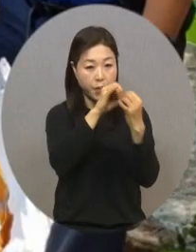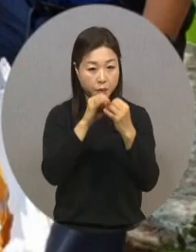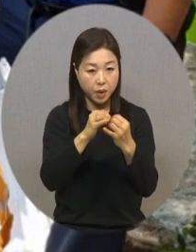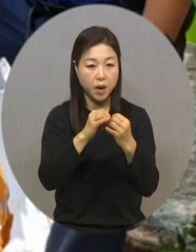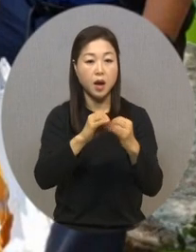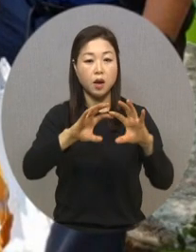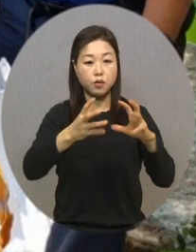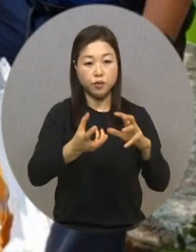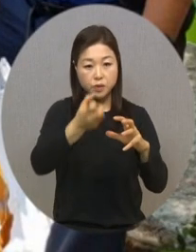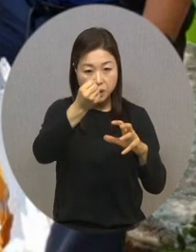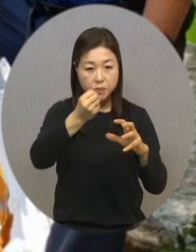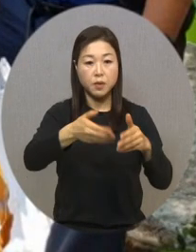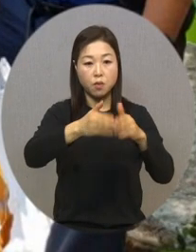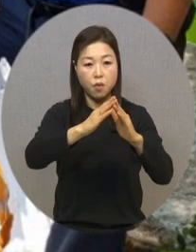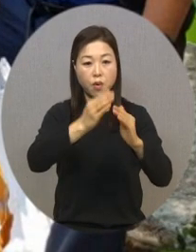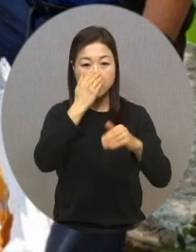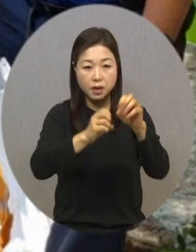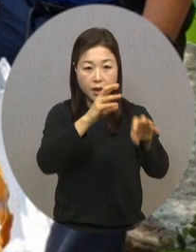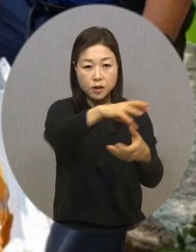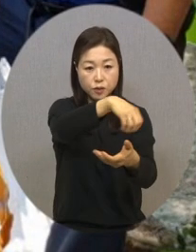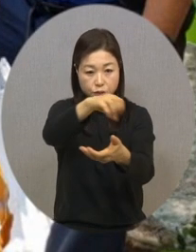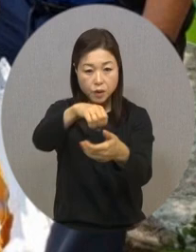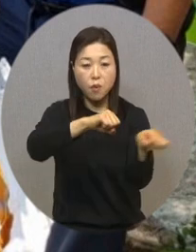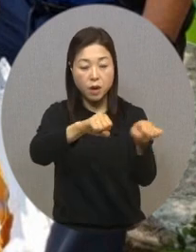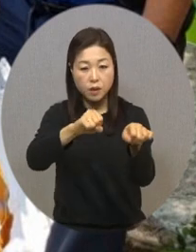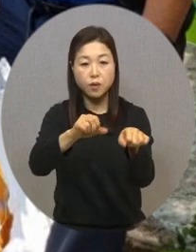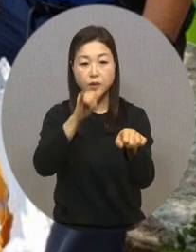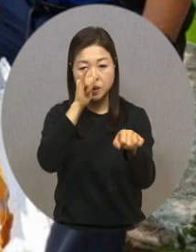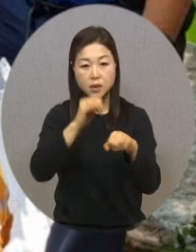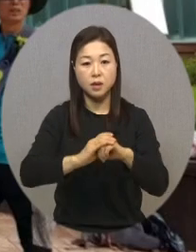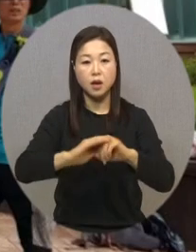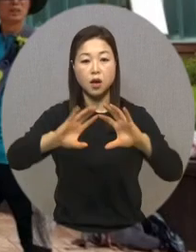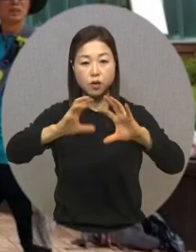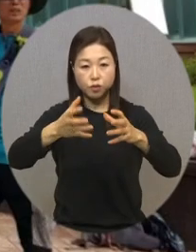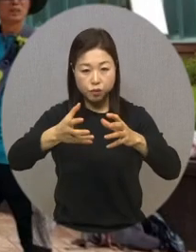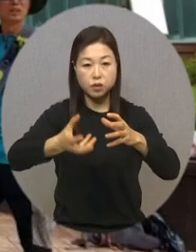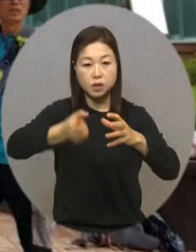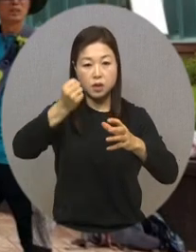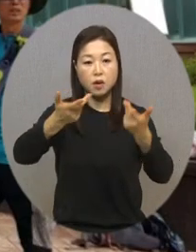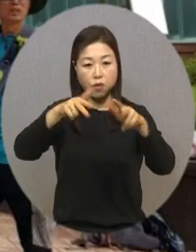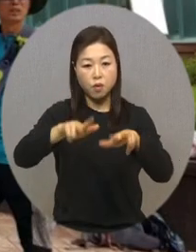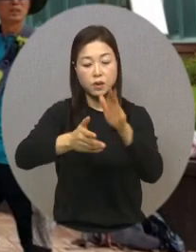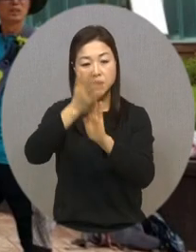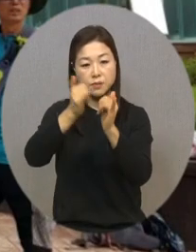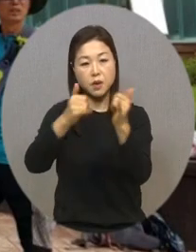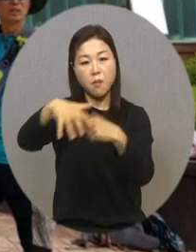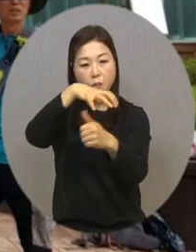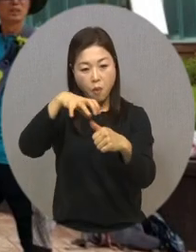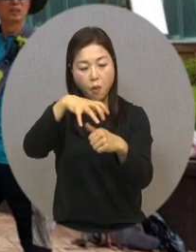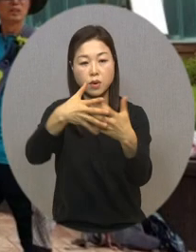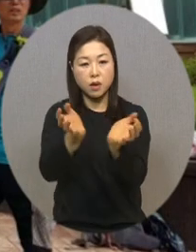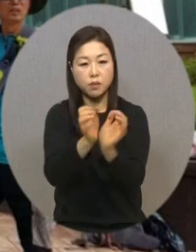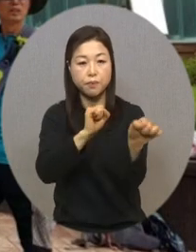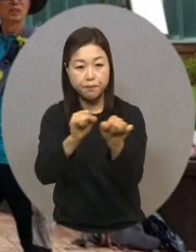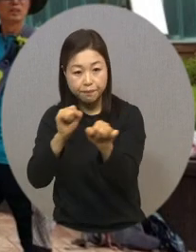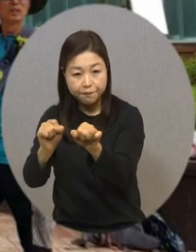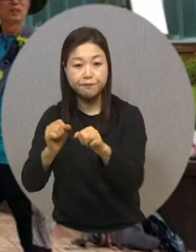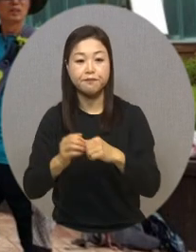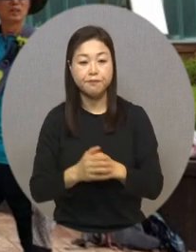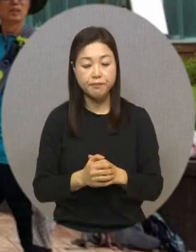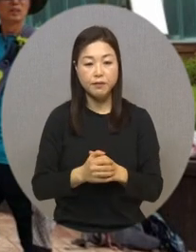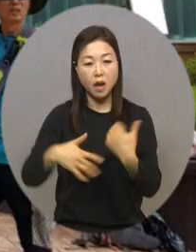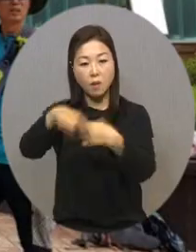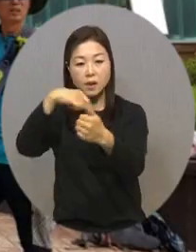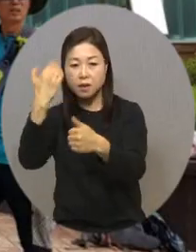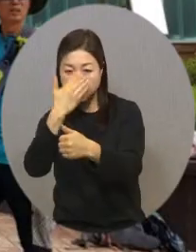쓰레기 줍기를 시작했습니다. 현재는 국립공원 시민보호단으로 활동하며 매 분기별로 환경 정화